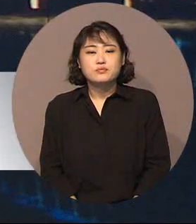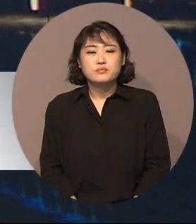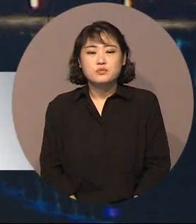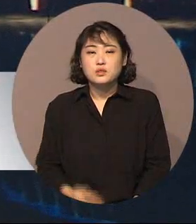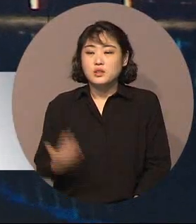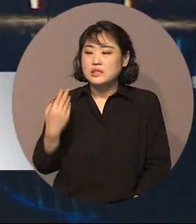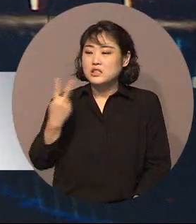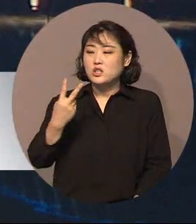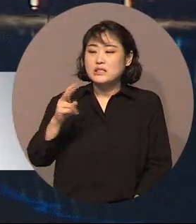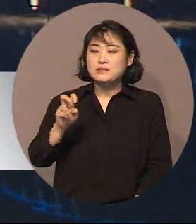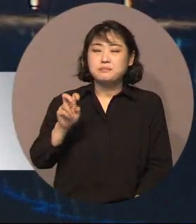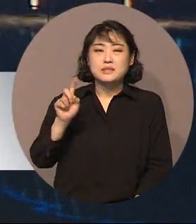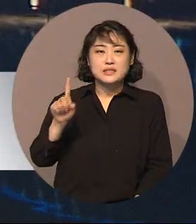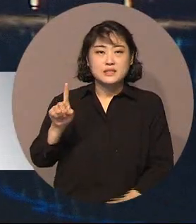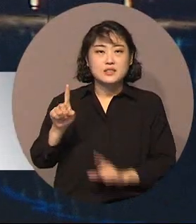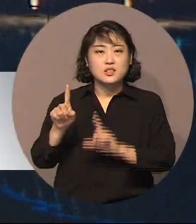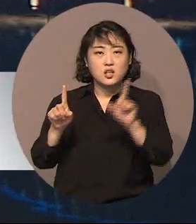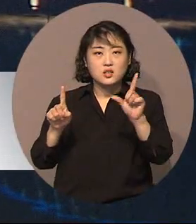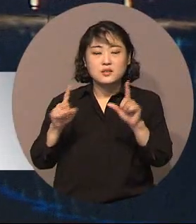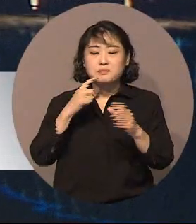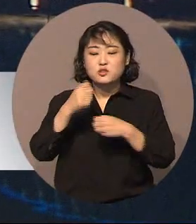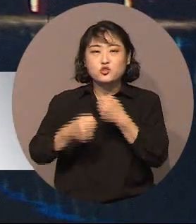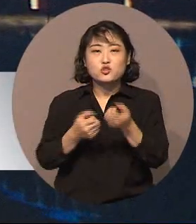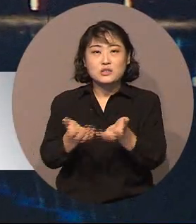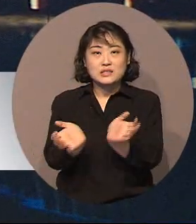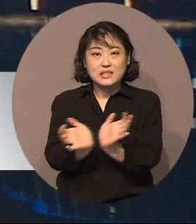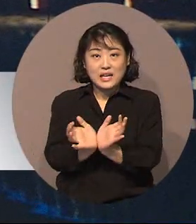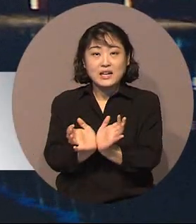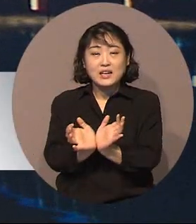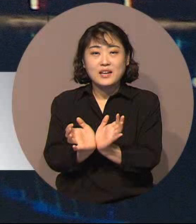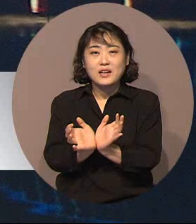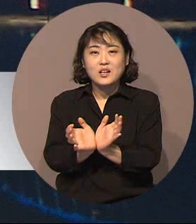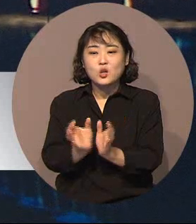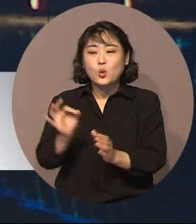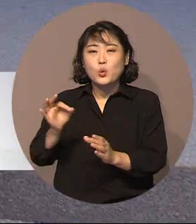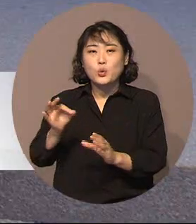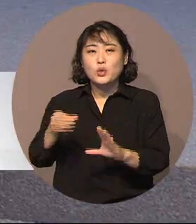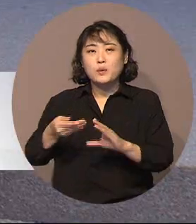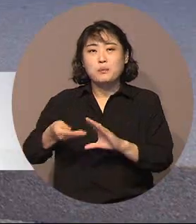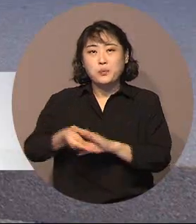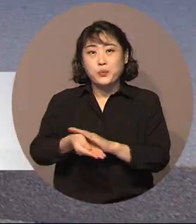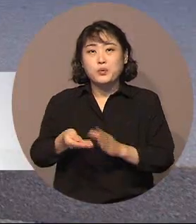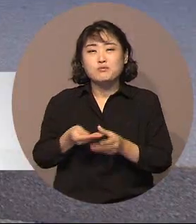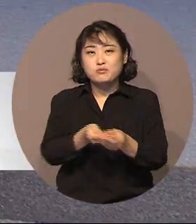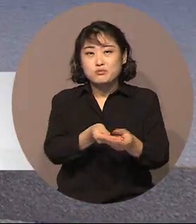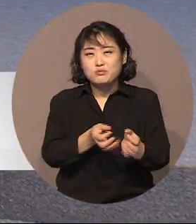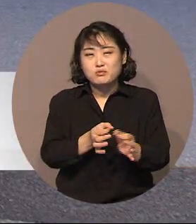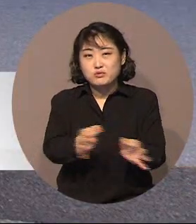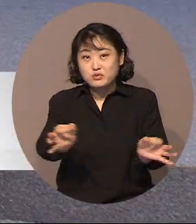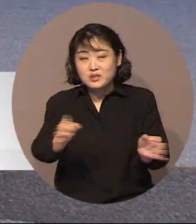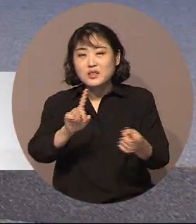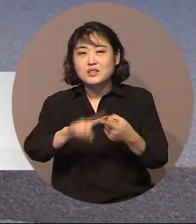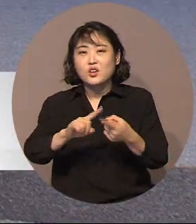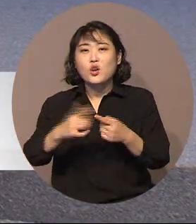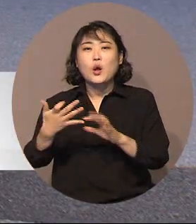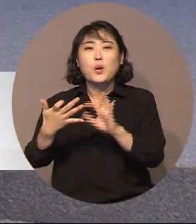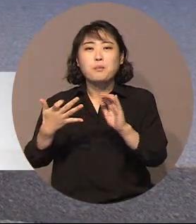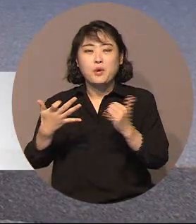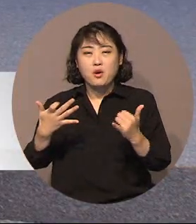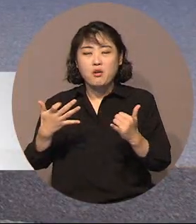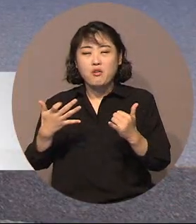지난 2021년 민주당 전당대회 돈봉투 사건의 현역이원 19명이 연루된 의혹을 제기하고 그 중